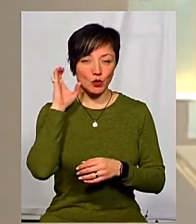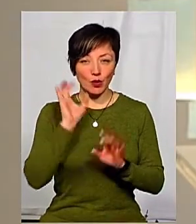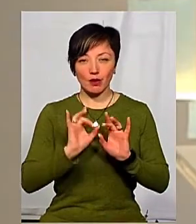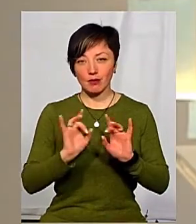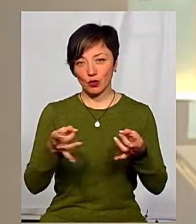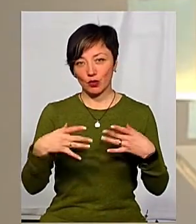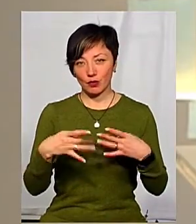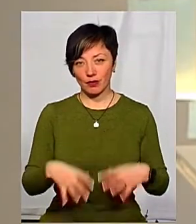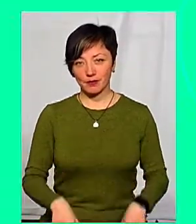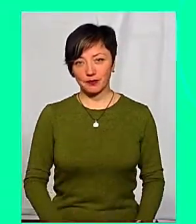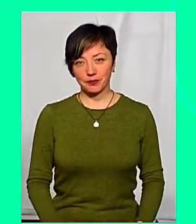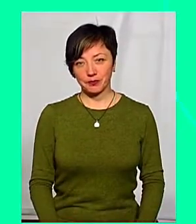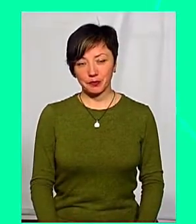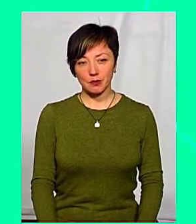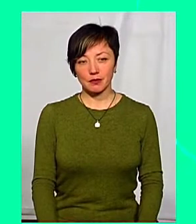він нам розповів.